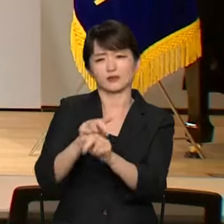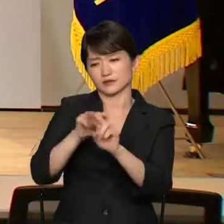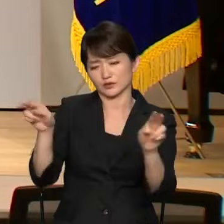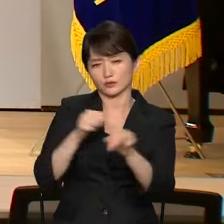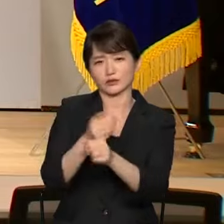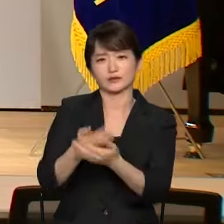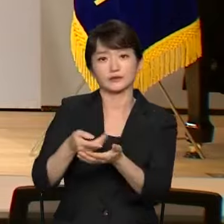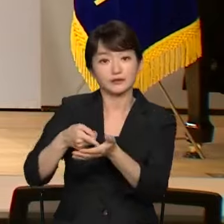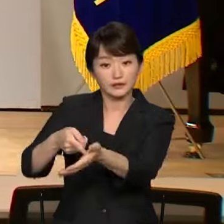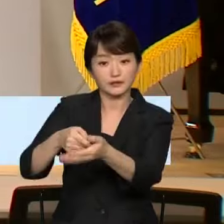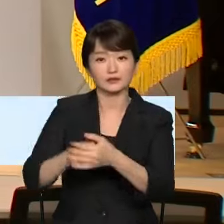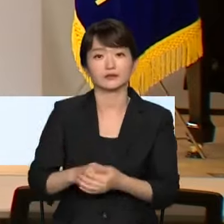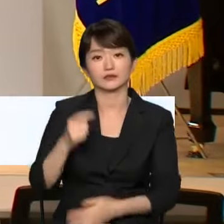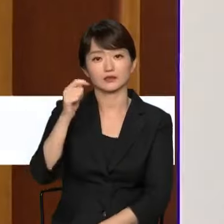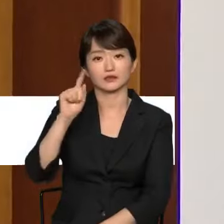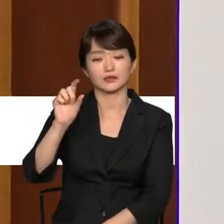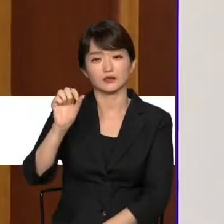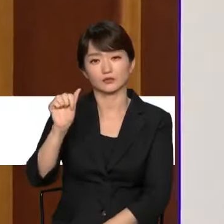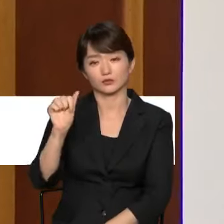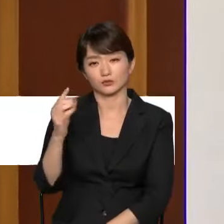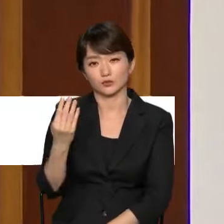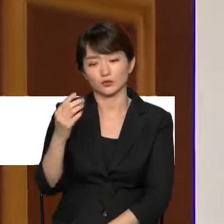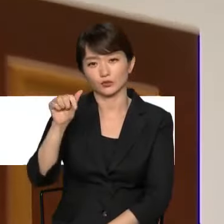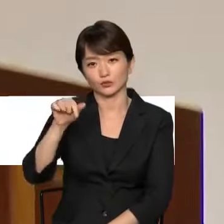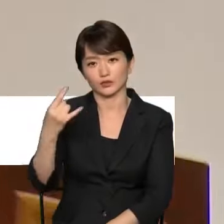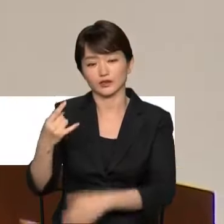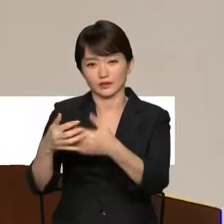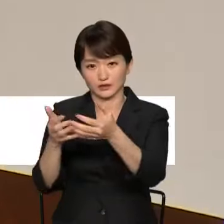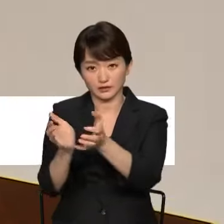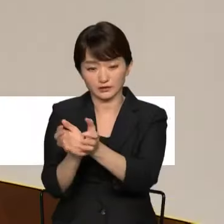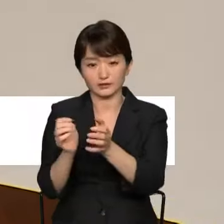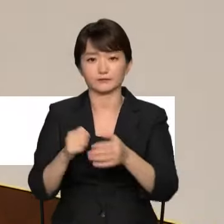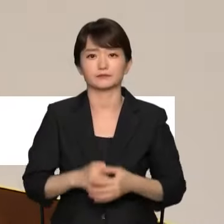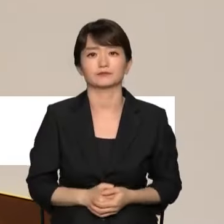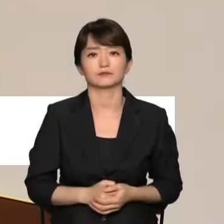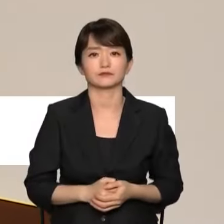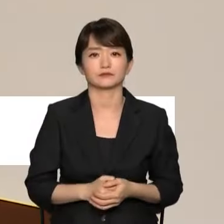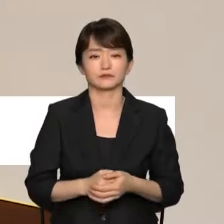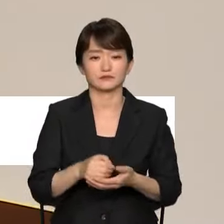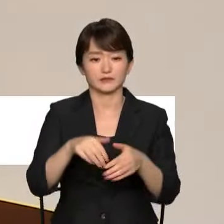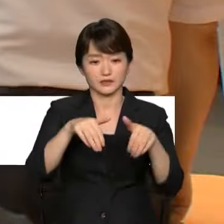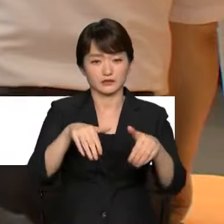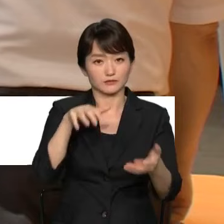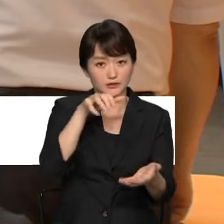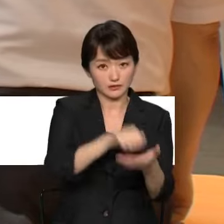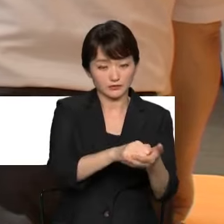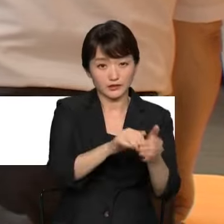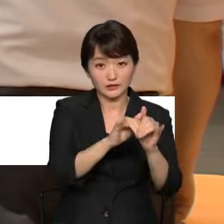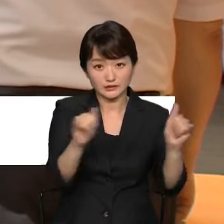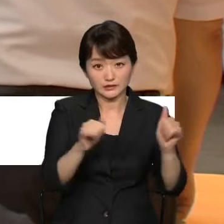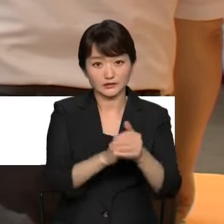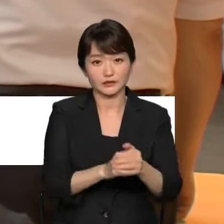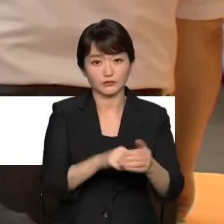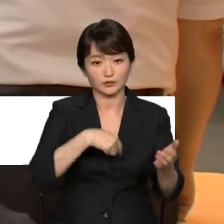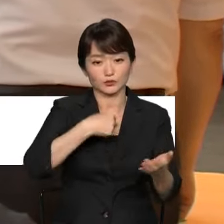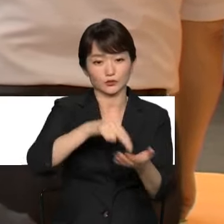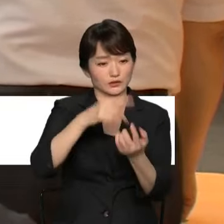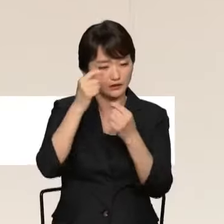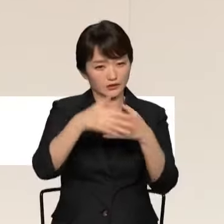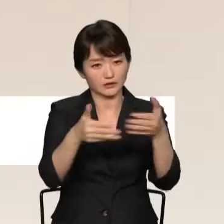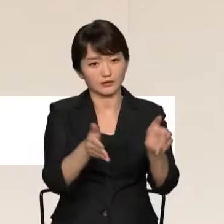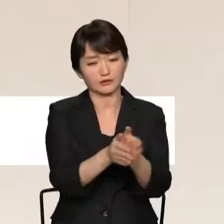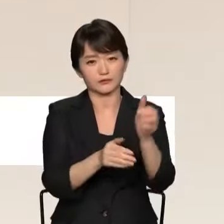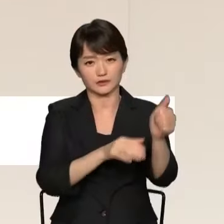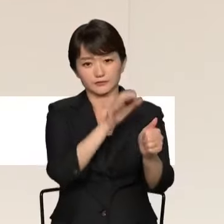광복회 식민지배를 정당화한 사람이 독립 기관장에 앉아 있게 된 것이라며 14일 윤성 대통령 초청으로